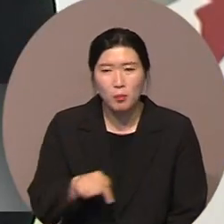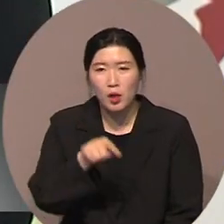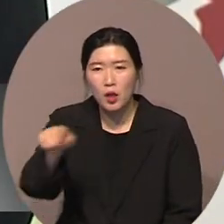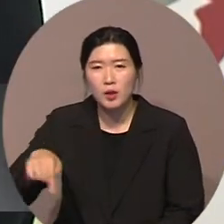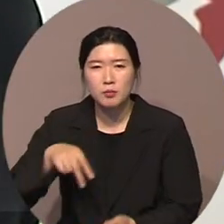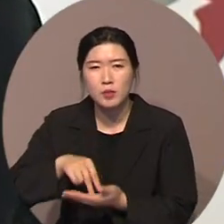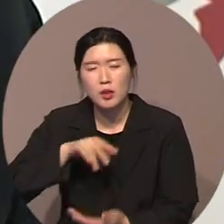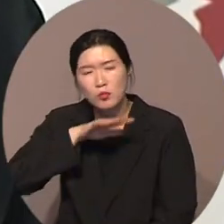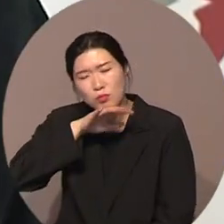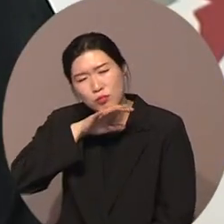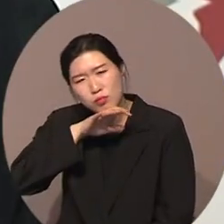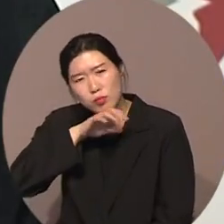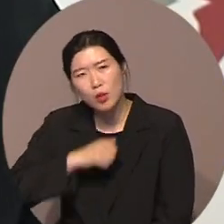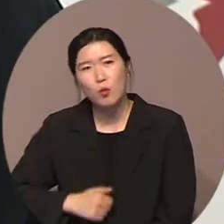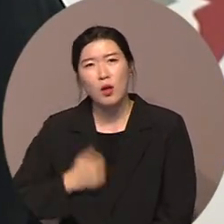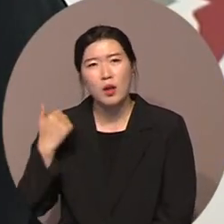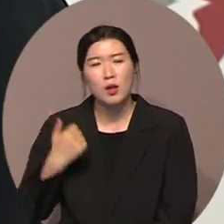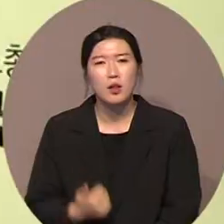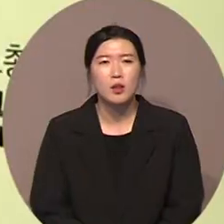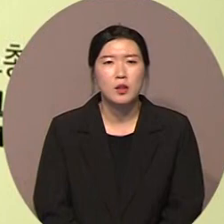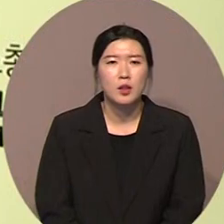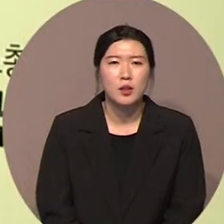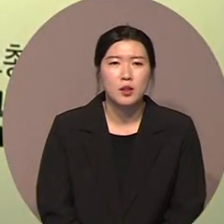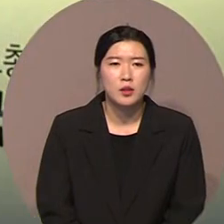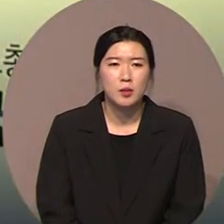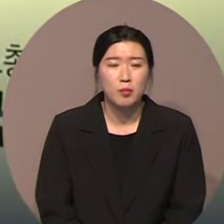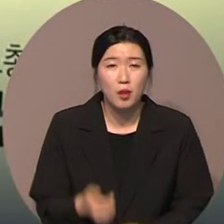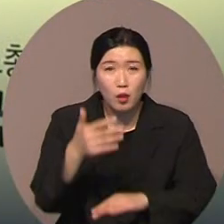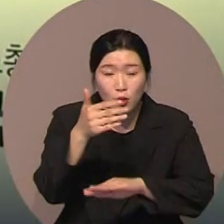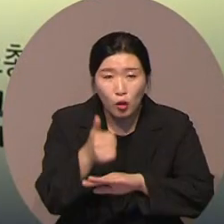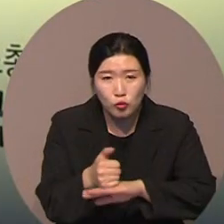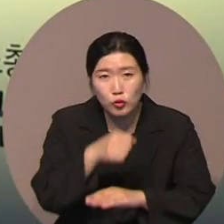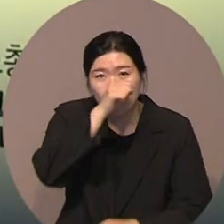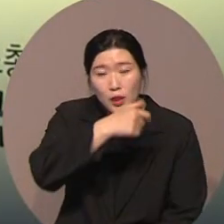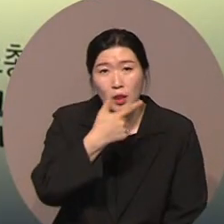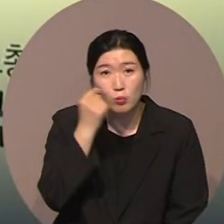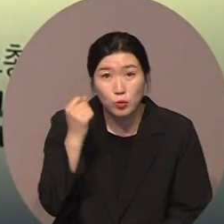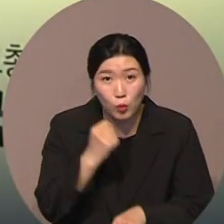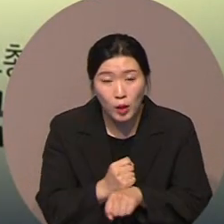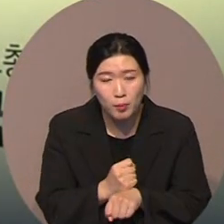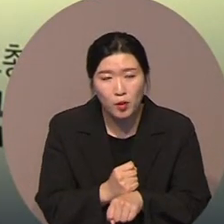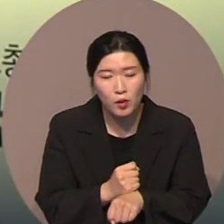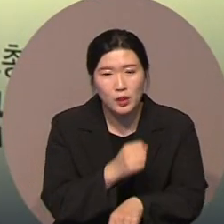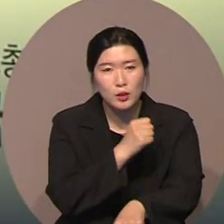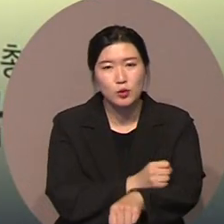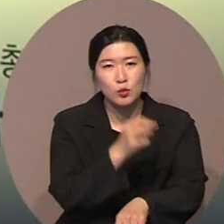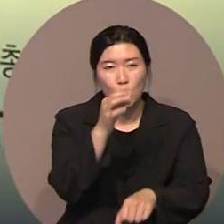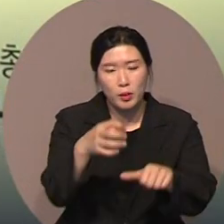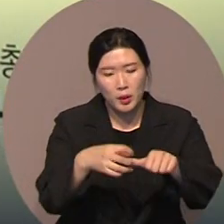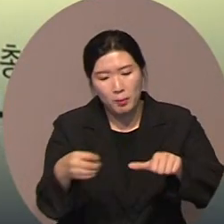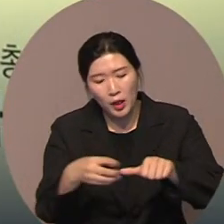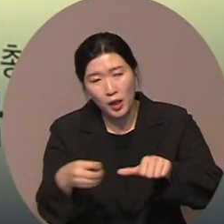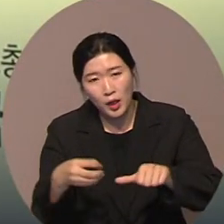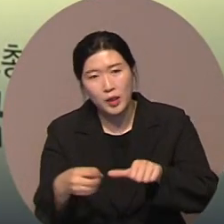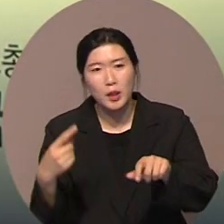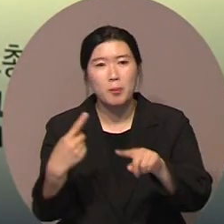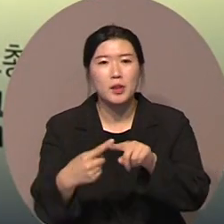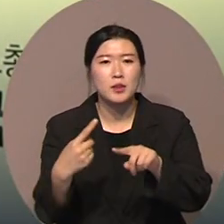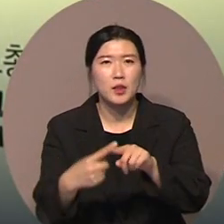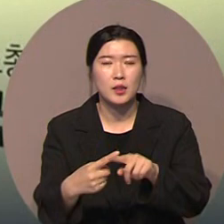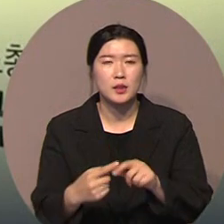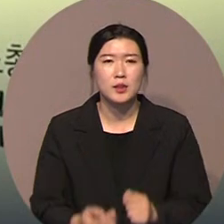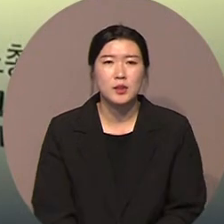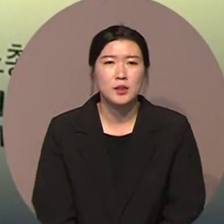연구 현장에서는 반발하고 있습니다. 결국은 출원기관 종사자들의 인건비에 손을 대는 결과로